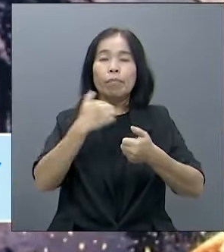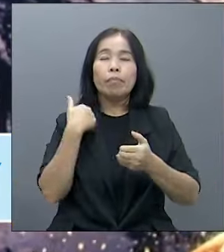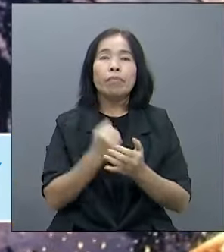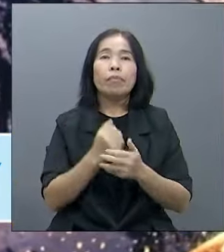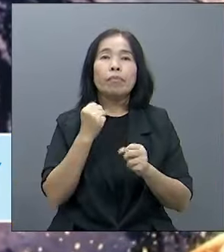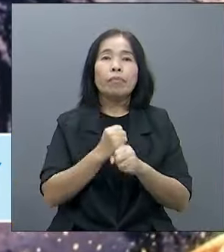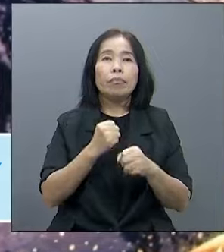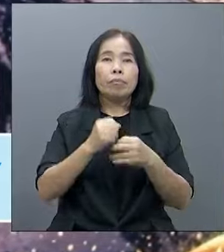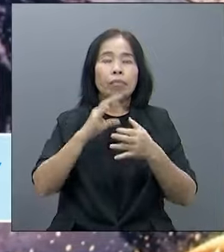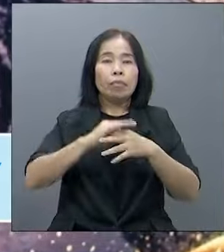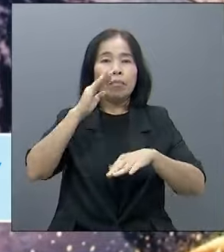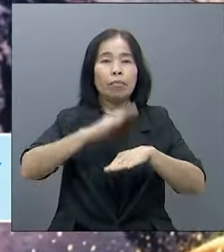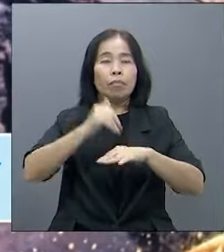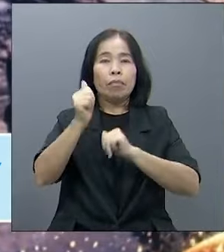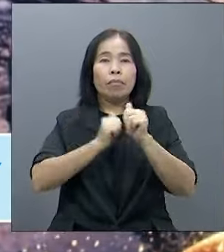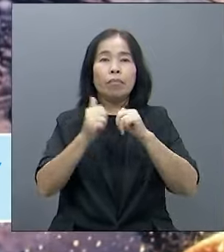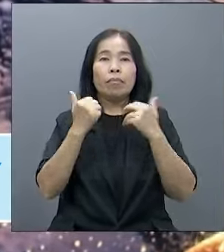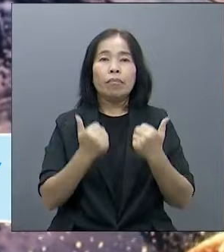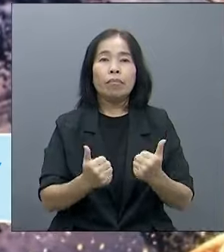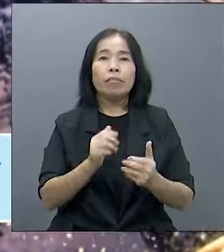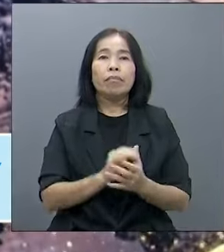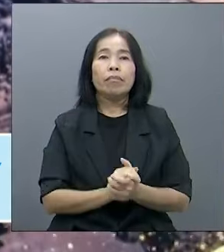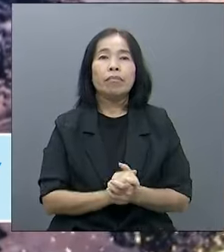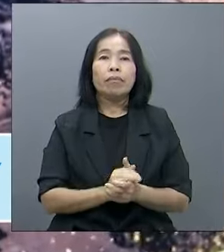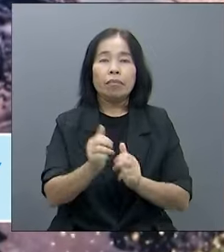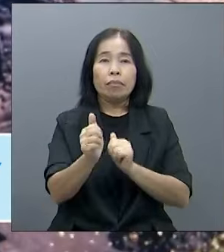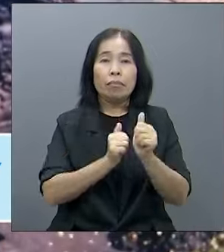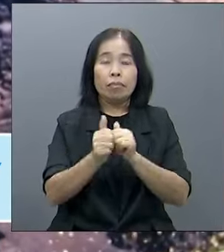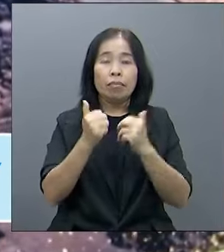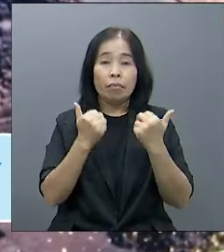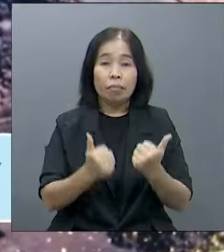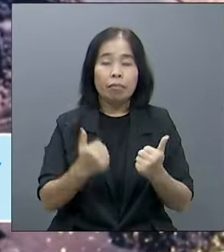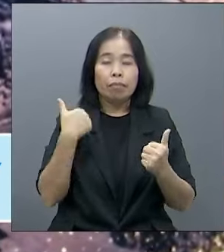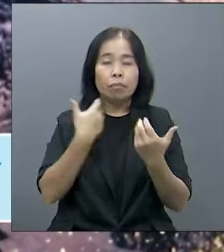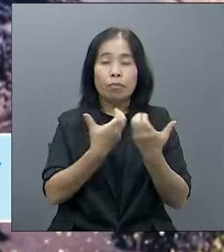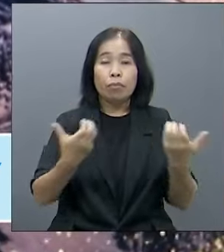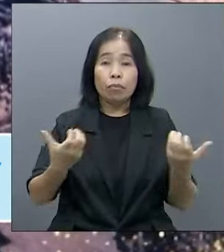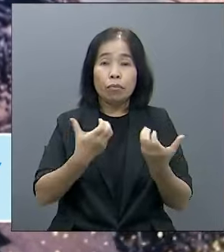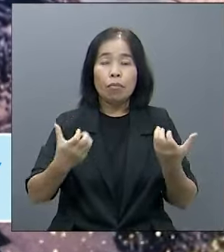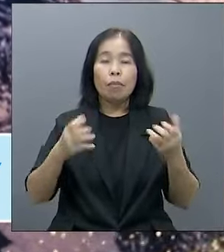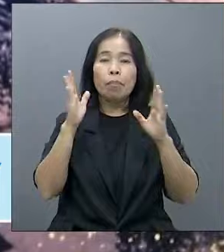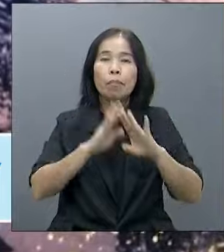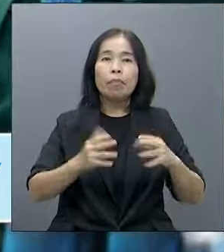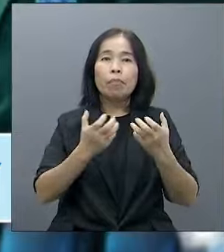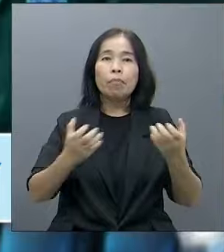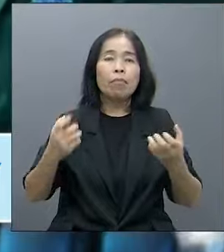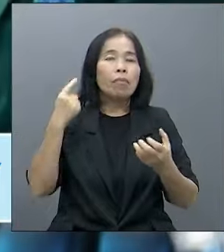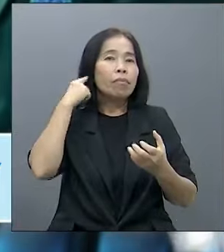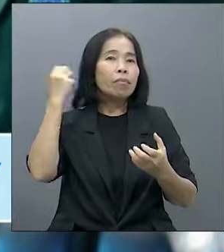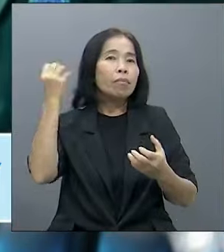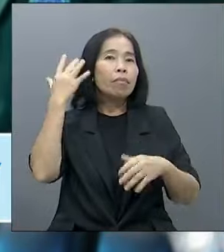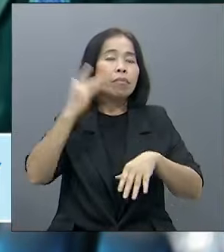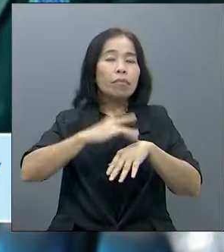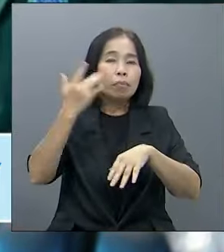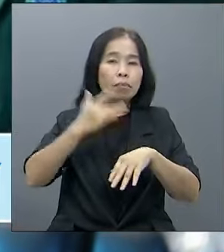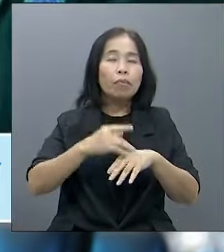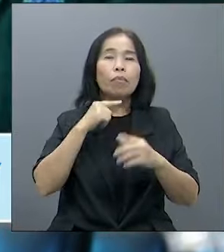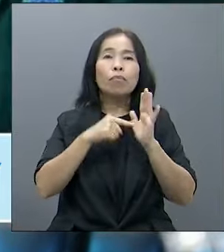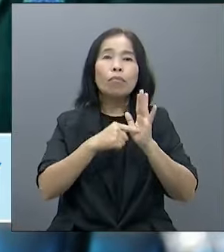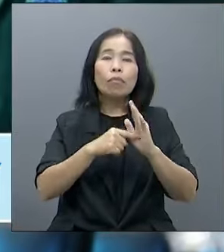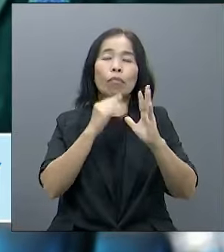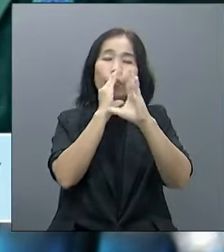ในการแข่งขันครั้งนี้ด้วยซึ่งการแข่งขันครั้งนี้กำหนดเป็นเครื่องดนตรีประเภทมีทั้งแหล่งกำเนิดเสียงธรรมชาติอย่างเช่นเป็นแ